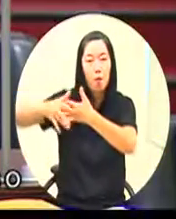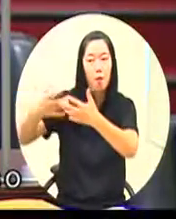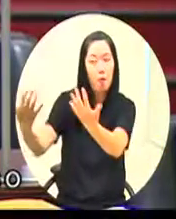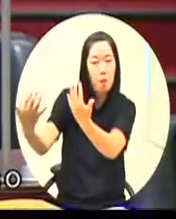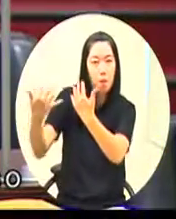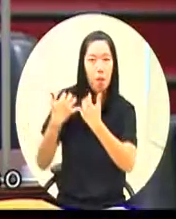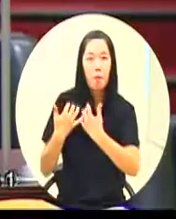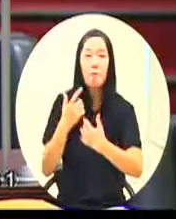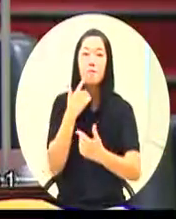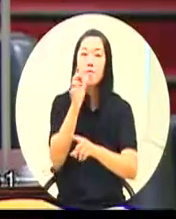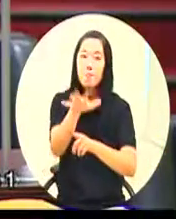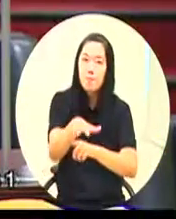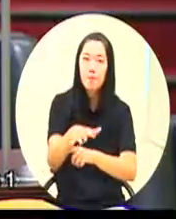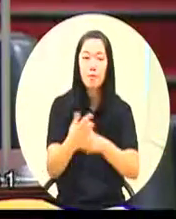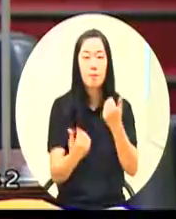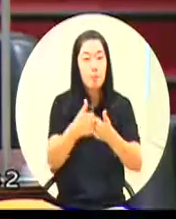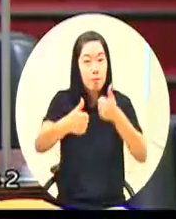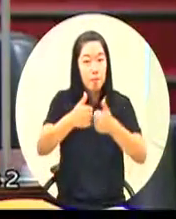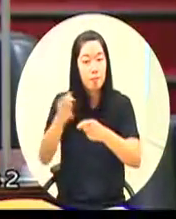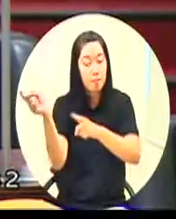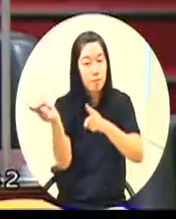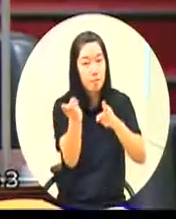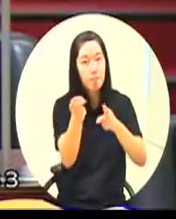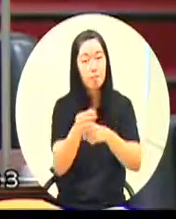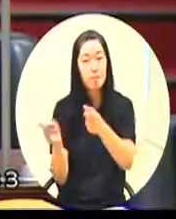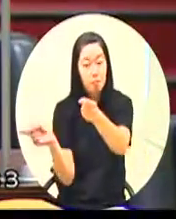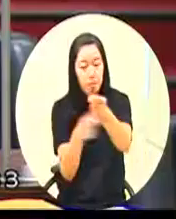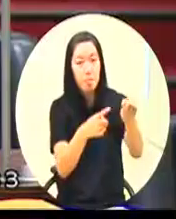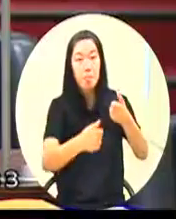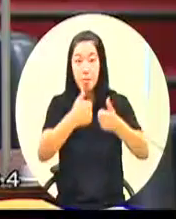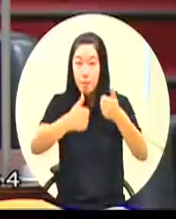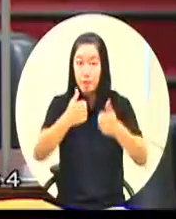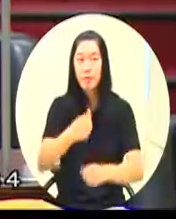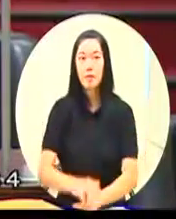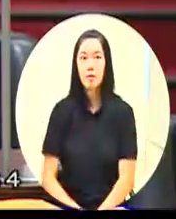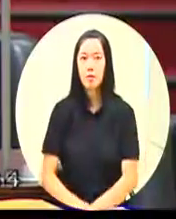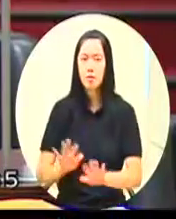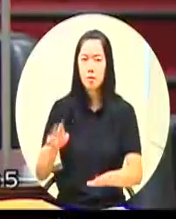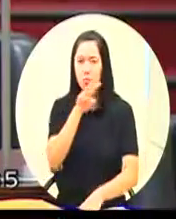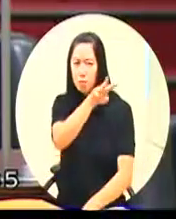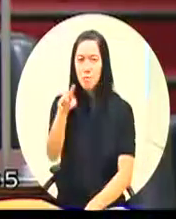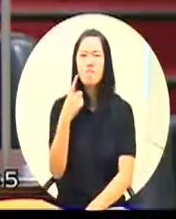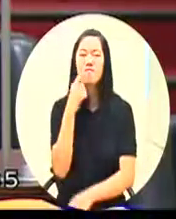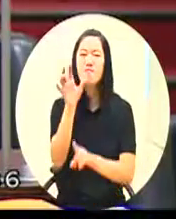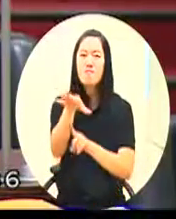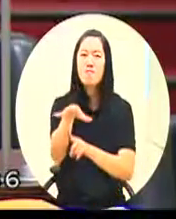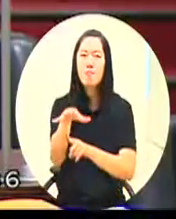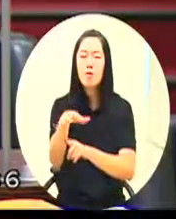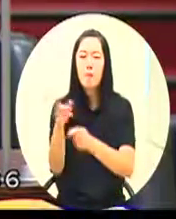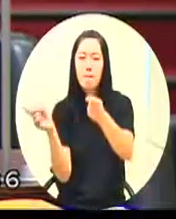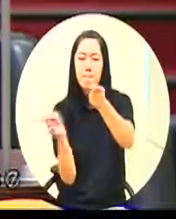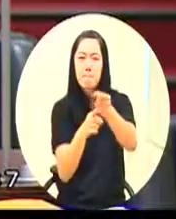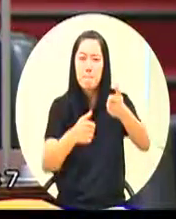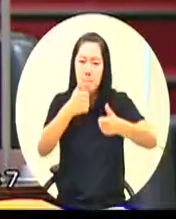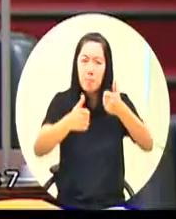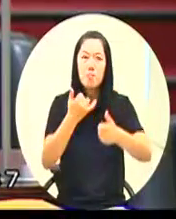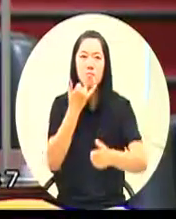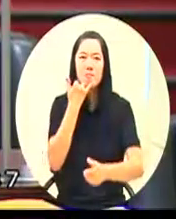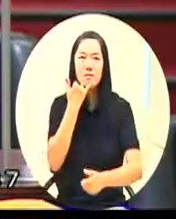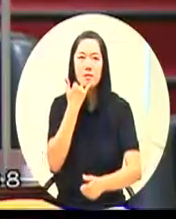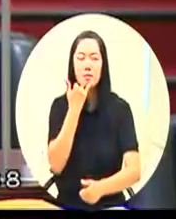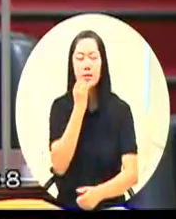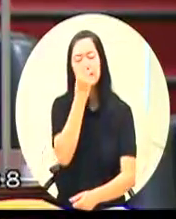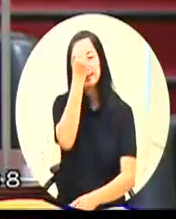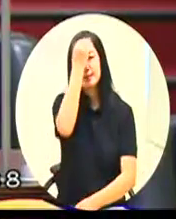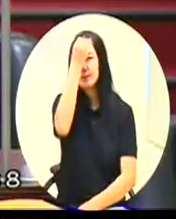球。我们现在美浓的棒球场可以看吗？可以去做国际性的比赛吗？那